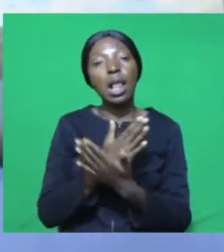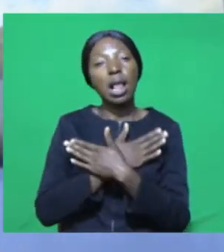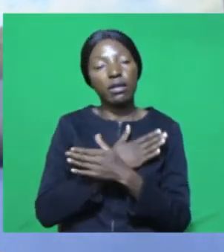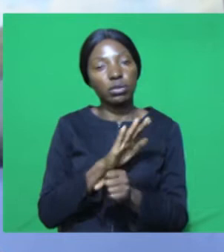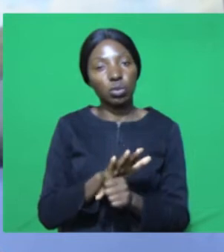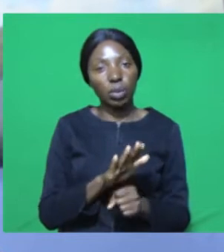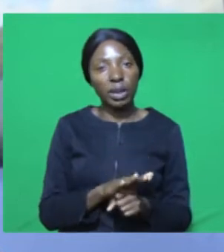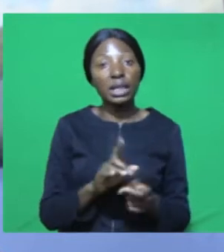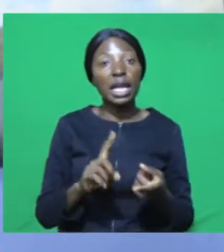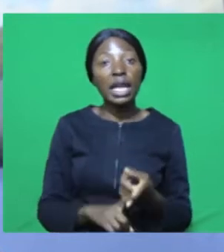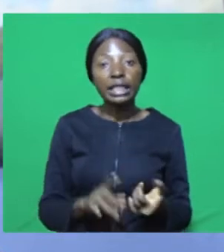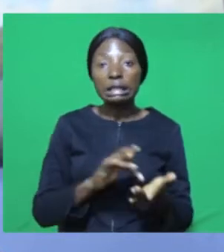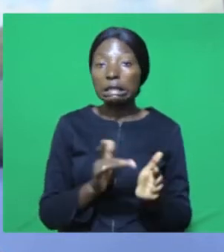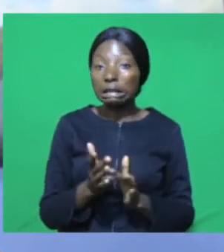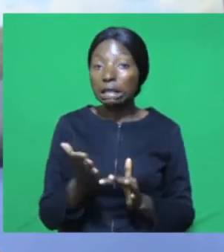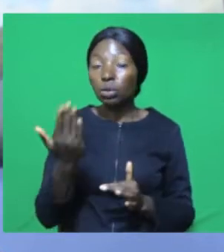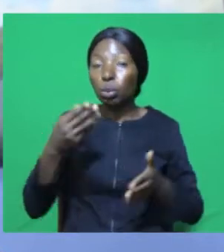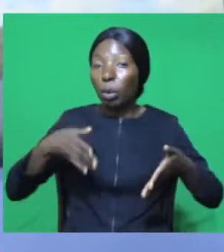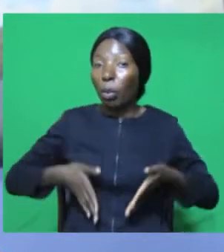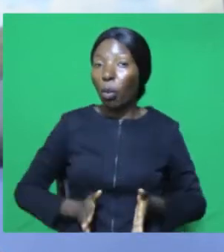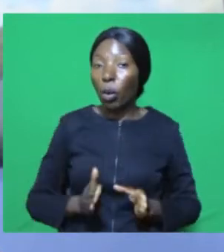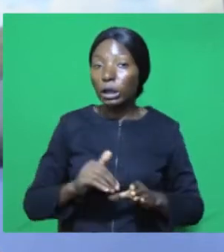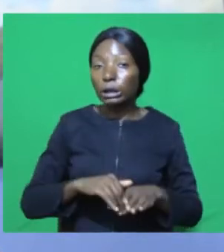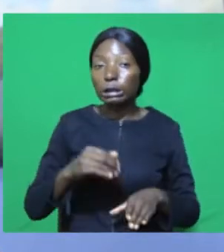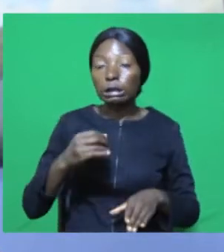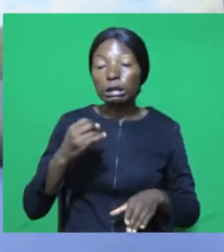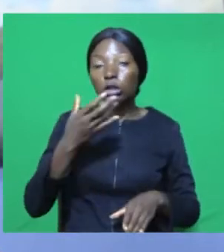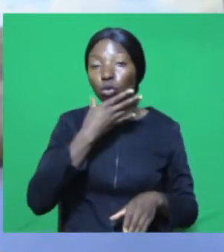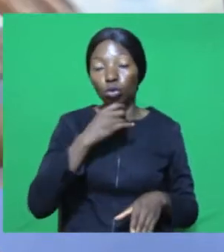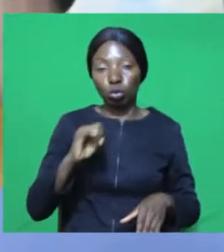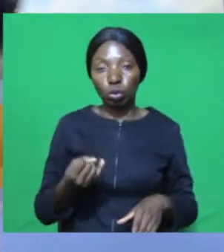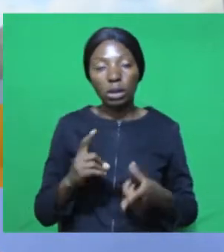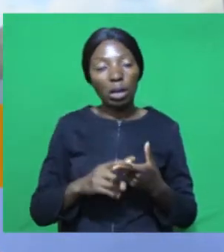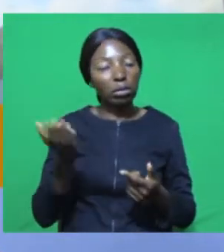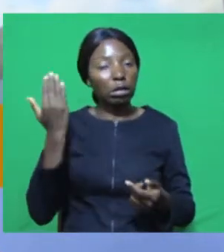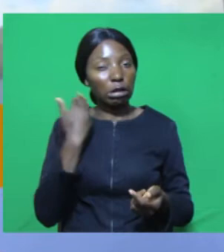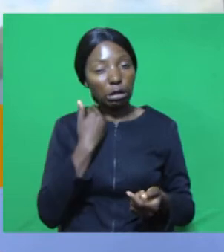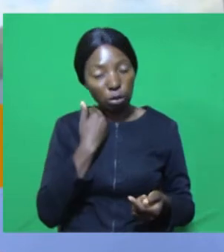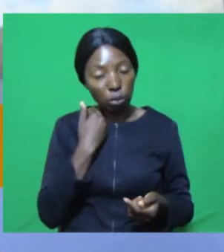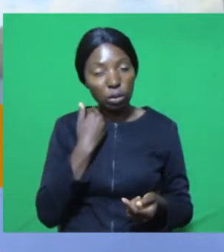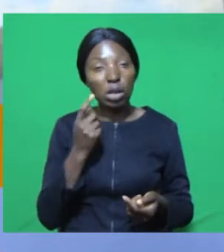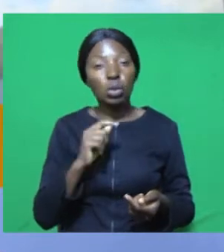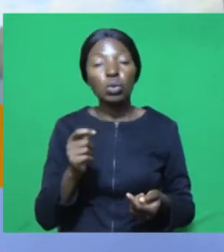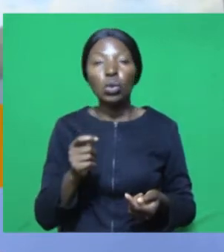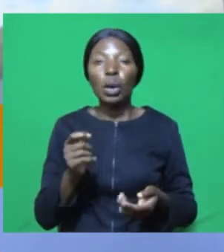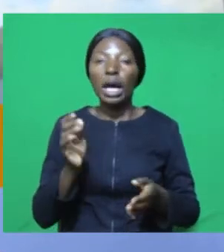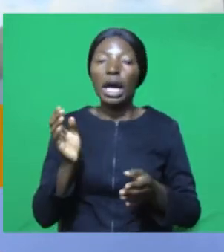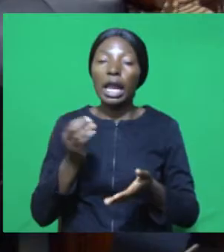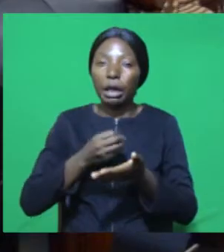Endewo ndomaizouyira Jesu. Ourawa kugumisa nyaya yezvibayiro zvaiitwa musanctuary zviya